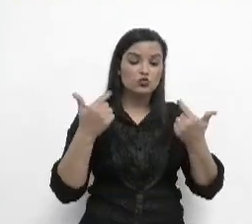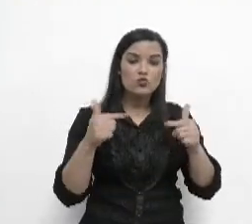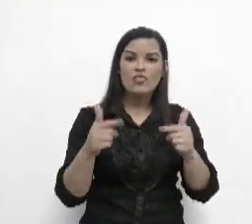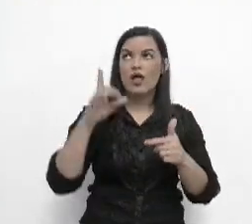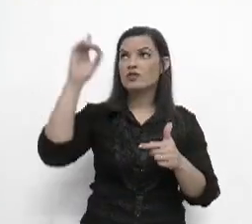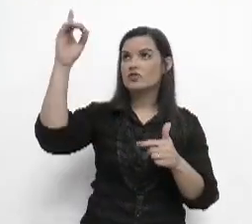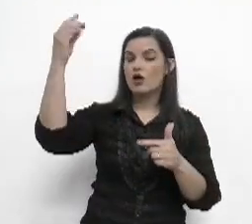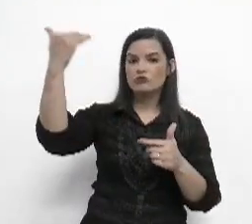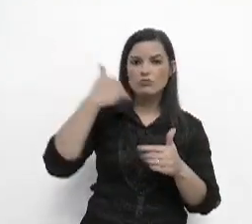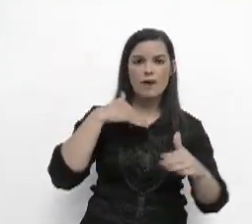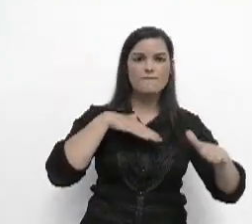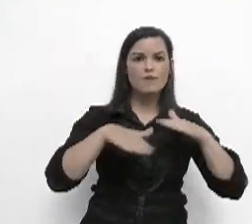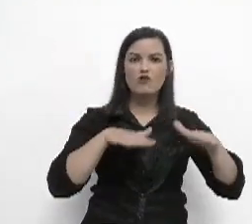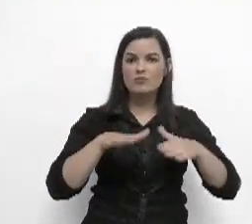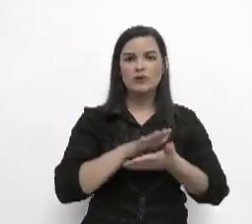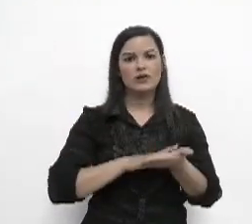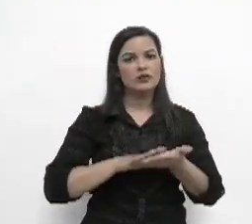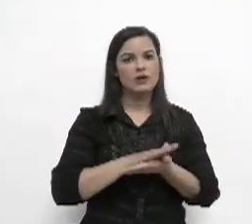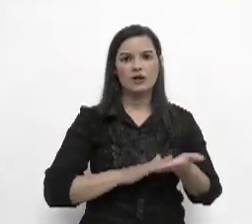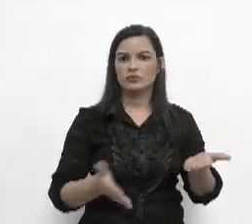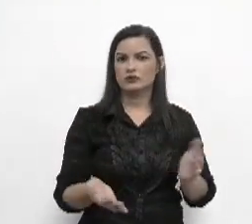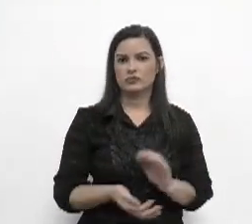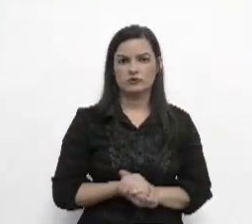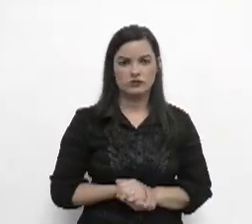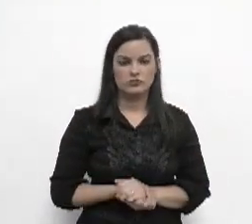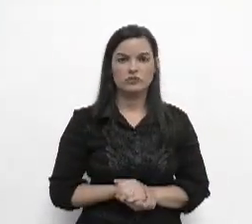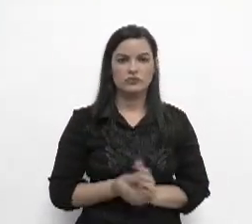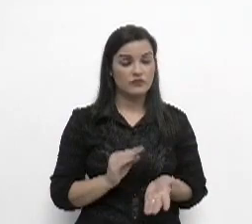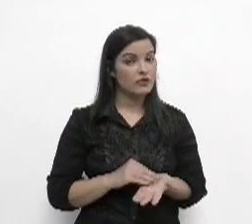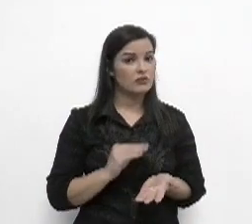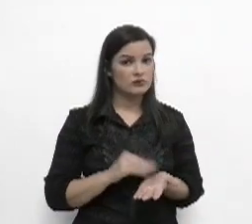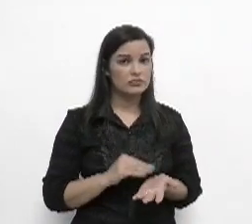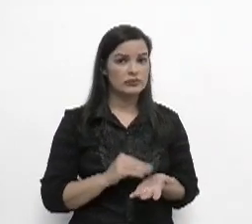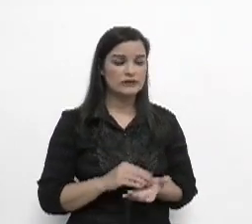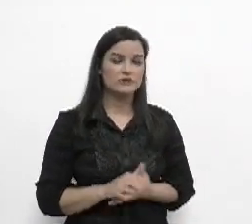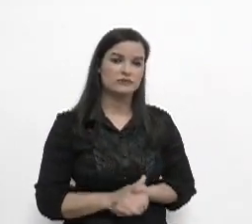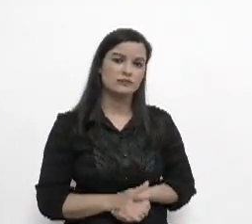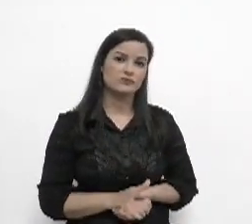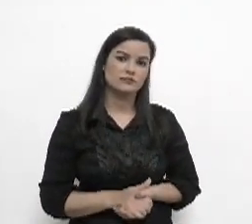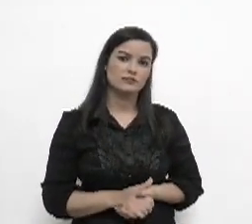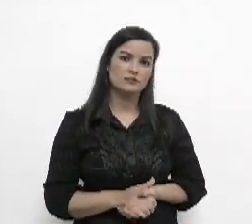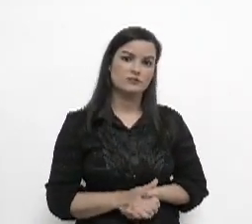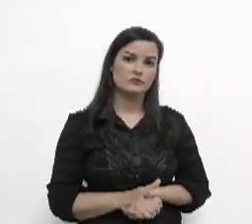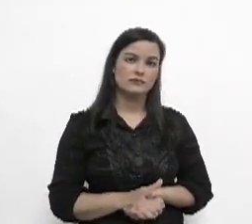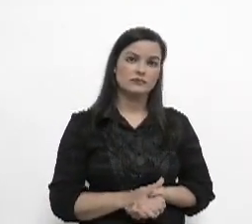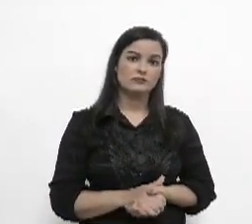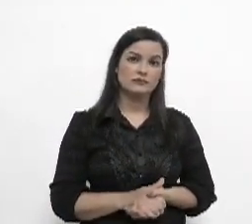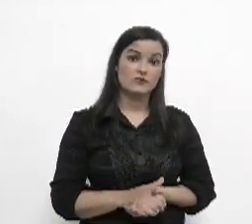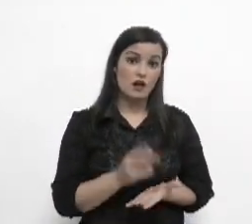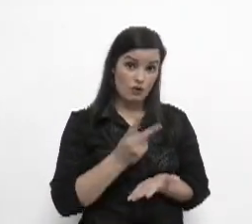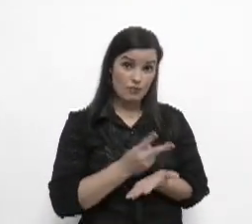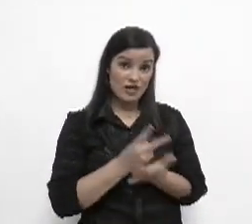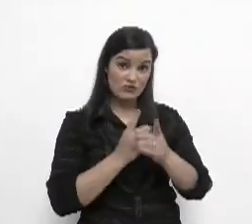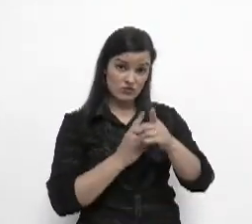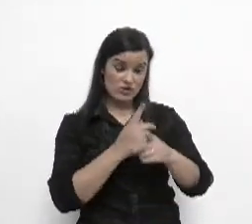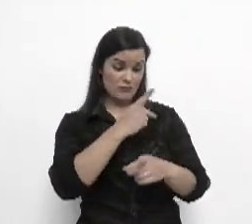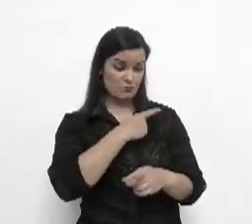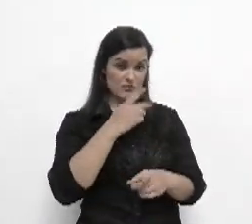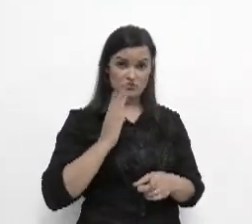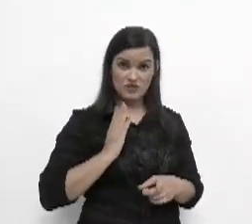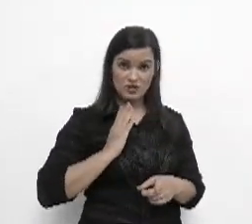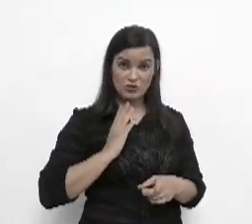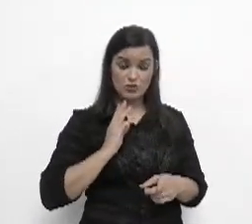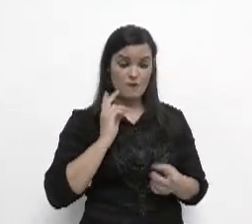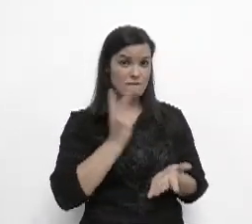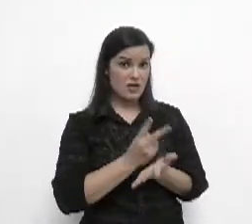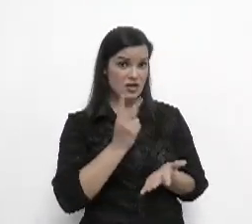vida. 목사의 자격을 갖추고 장로의 자격을 갖추었지만 주님께 쓰임 받지는 못합니다. Mesmo sendo presbítero, mesmo sendo pastor, não